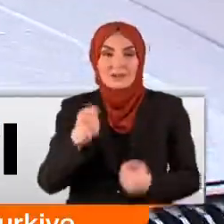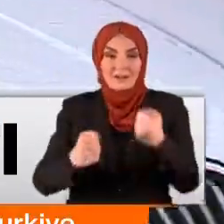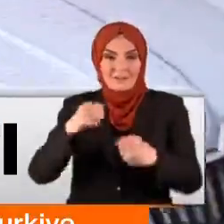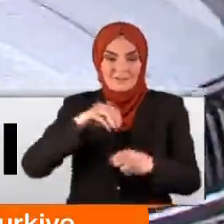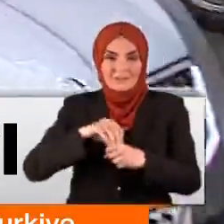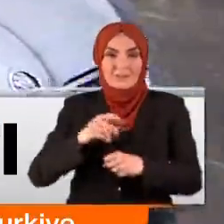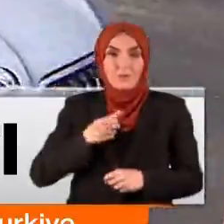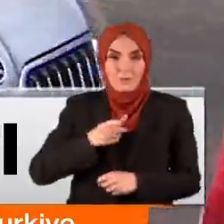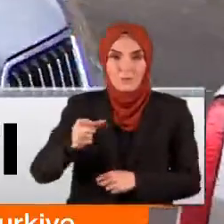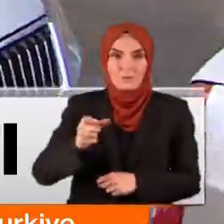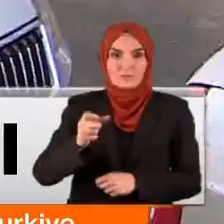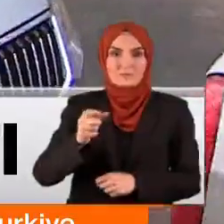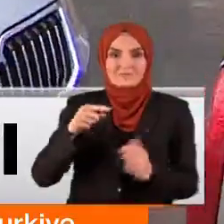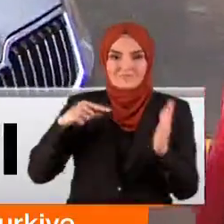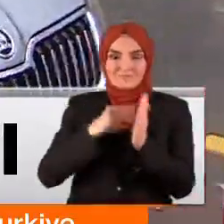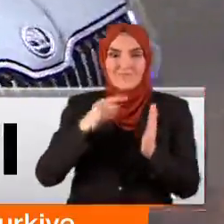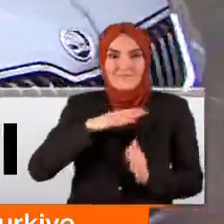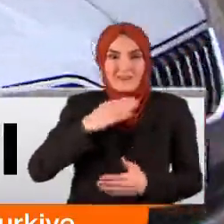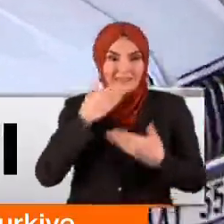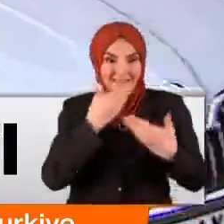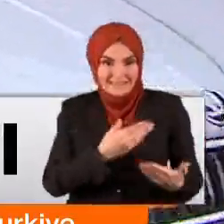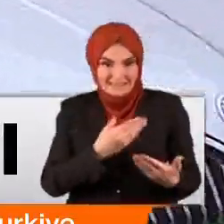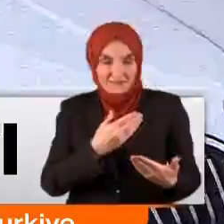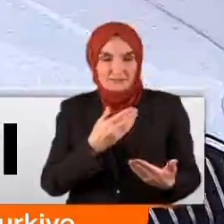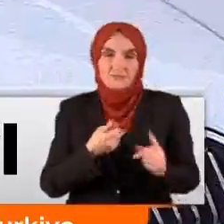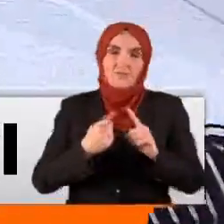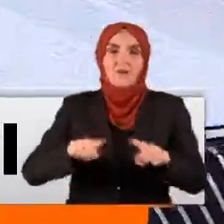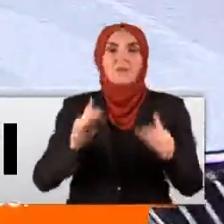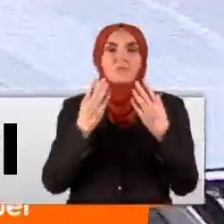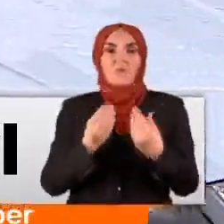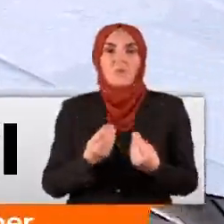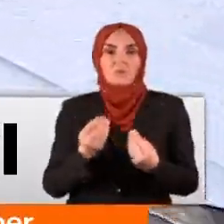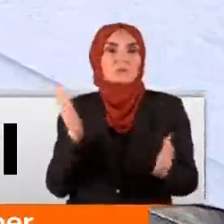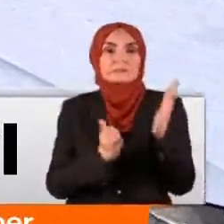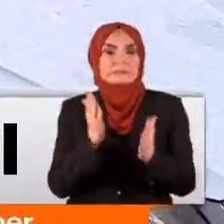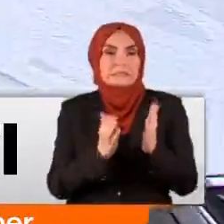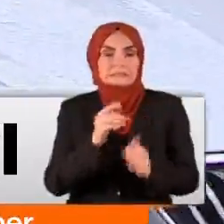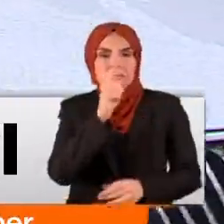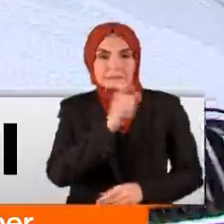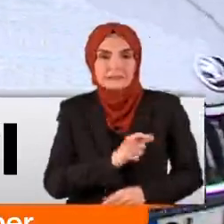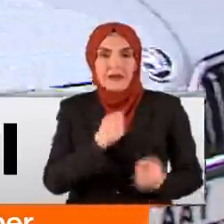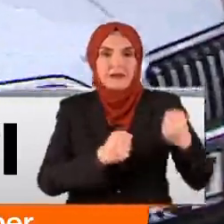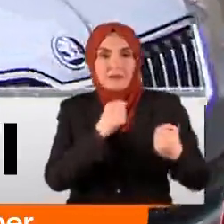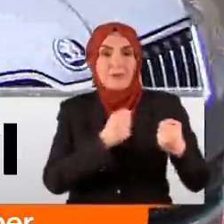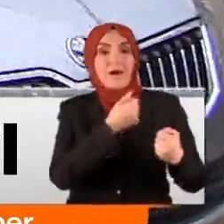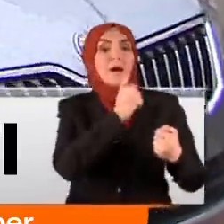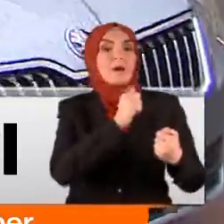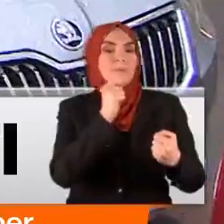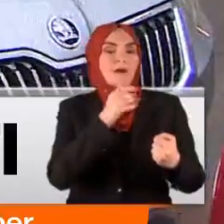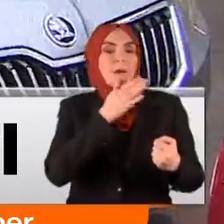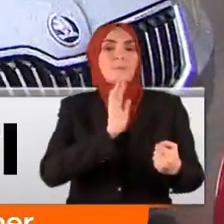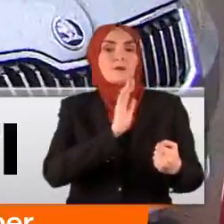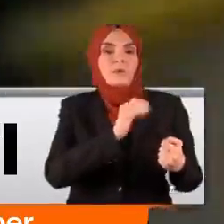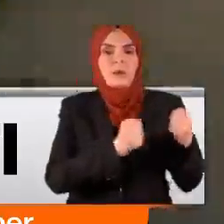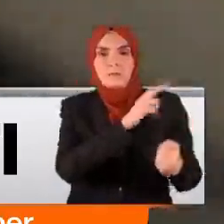merkezine başvurmasıyla değişti. Yapılan çalışmalarda saldırganın olay günü otomobili abisinden habersiz aldığı ve saldırıyı gerçekleştirdiği